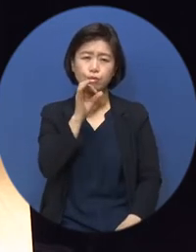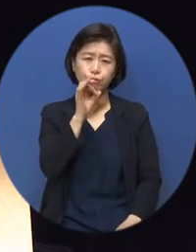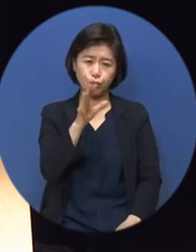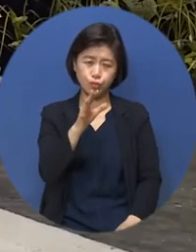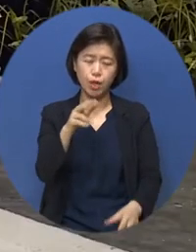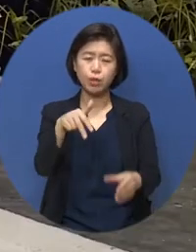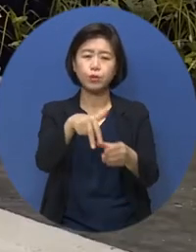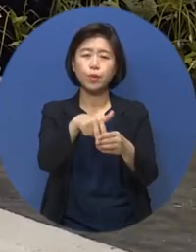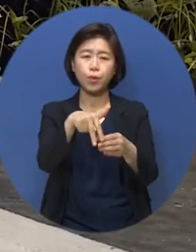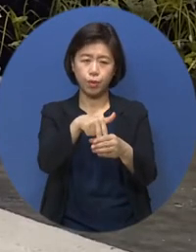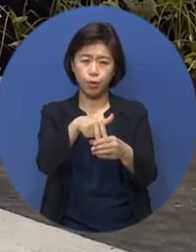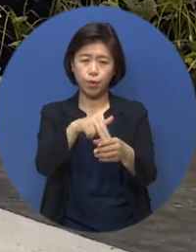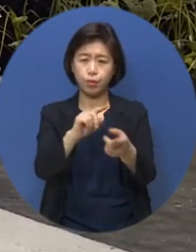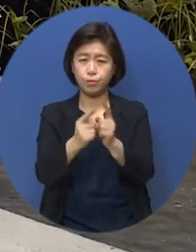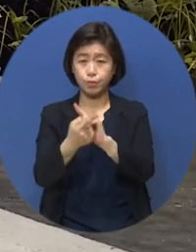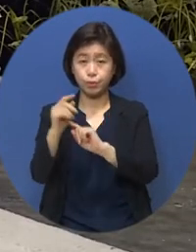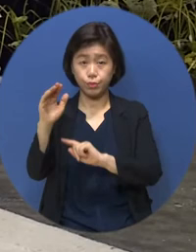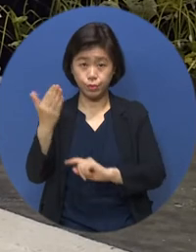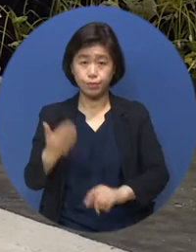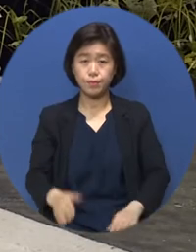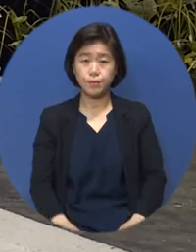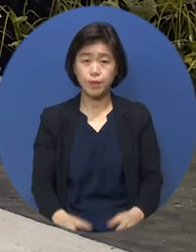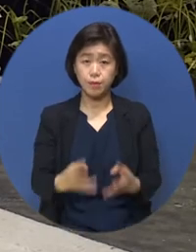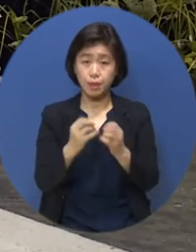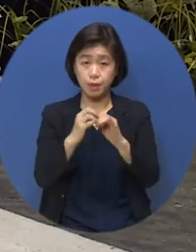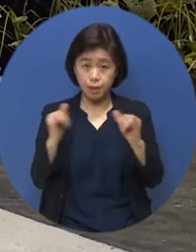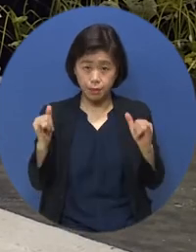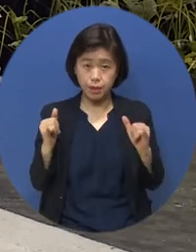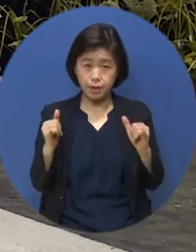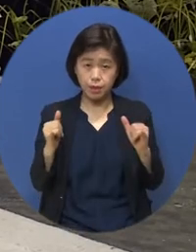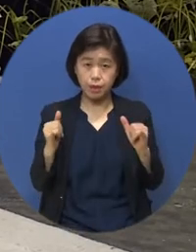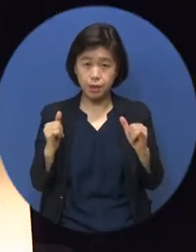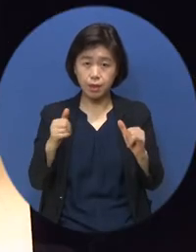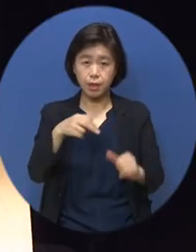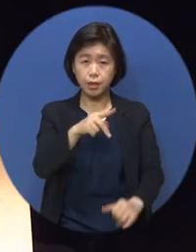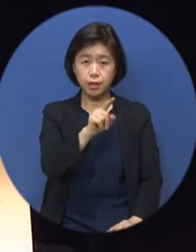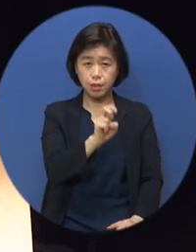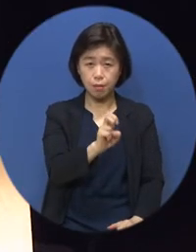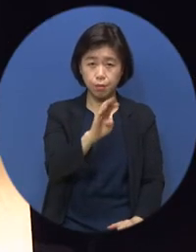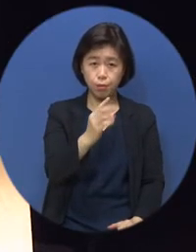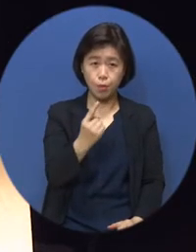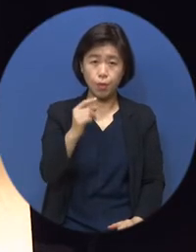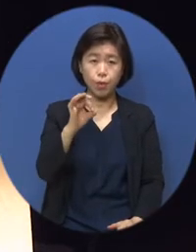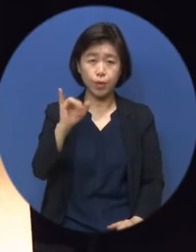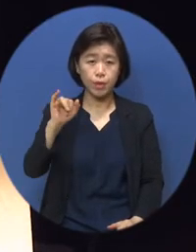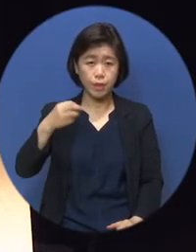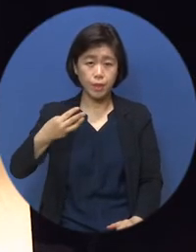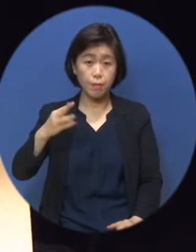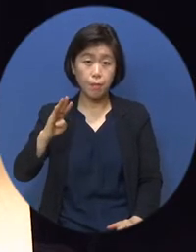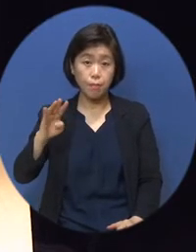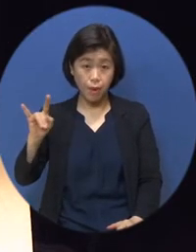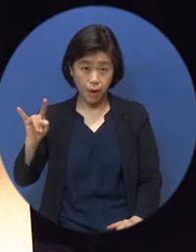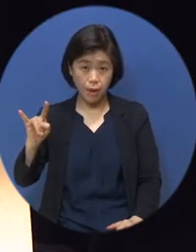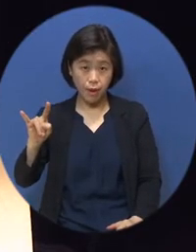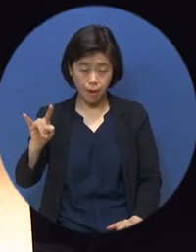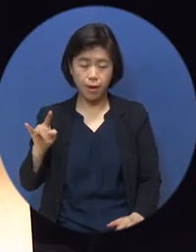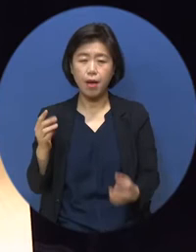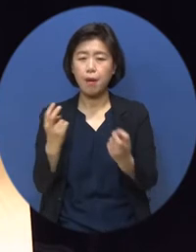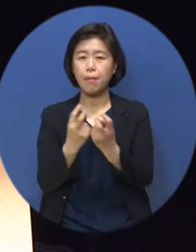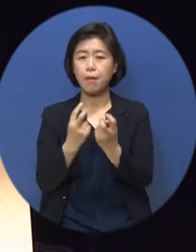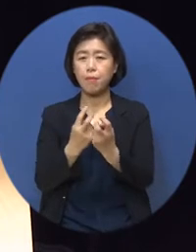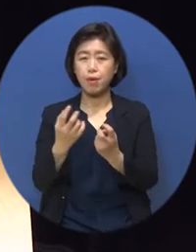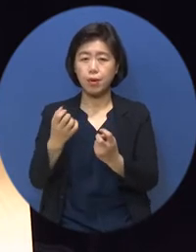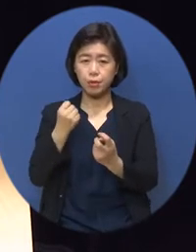됩니다. 만인이 삼보일배로 석불을 찾습니다. 그 앞에 무구한 자세를